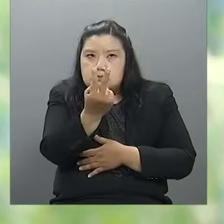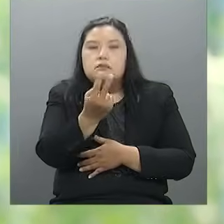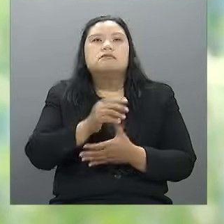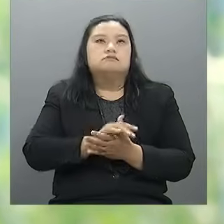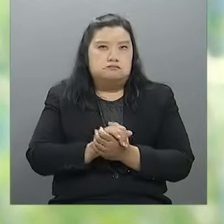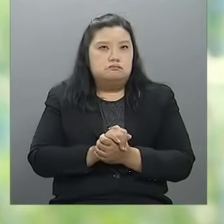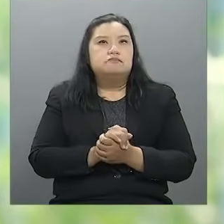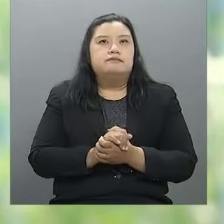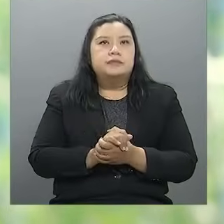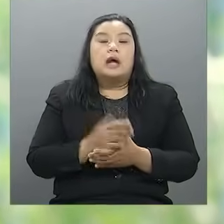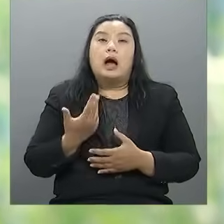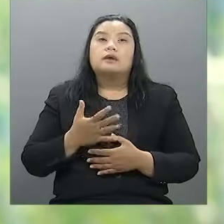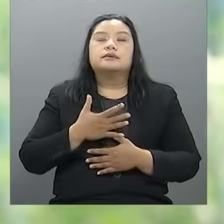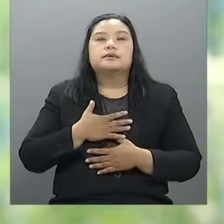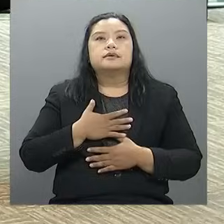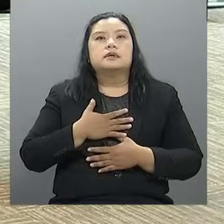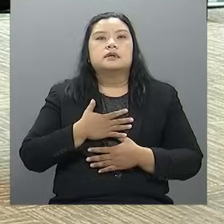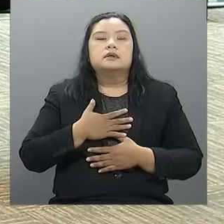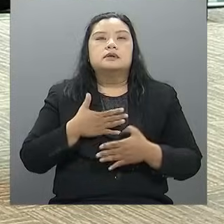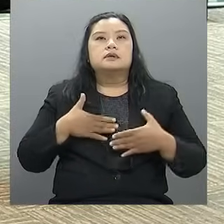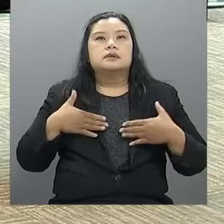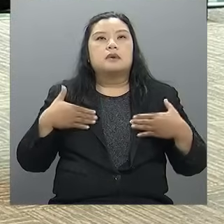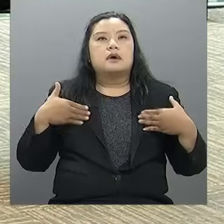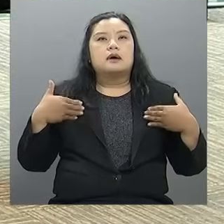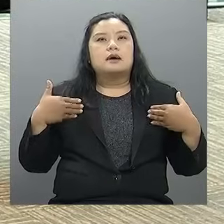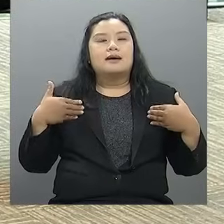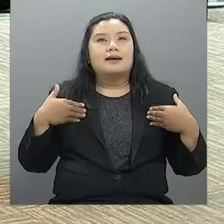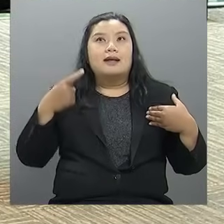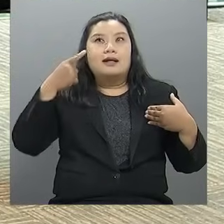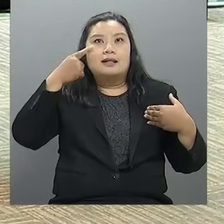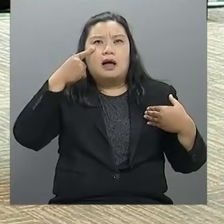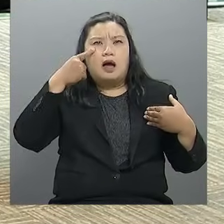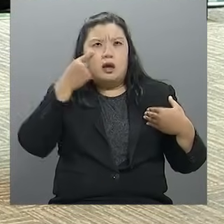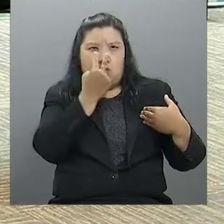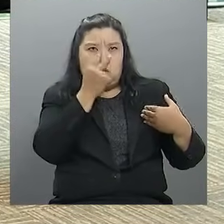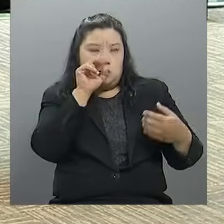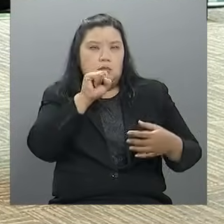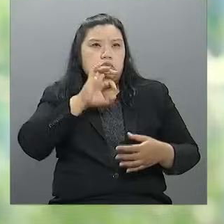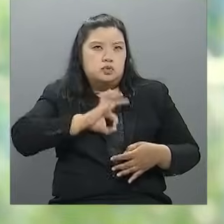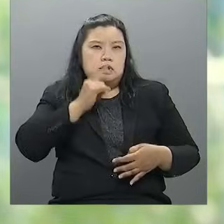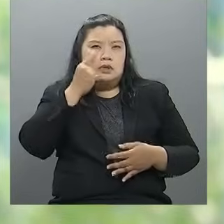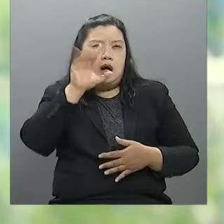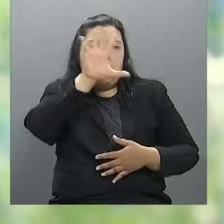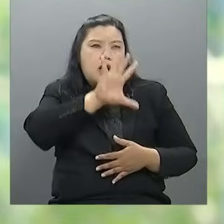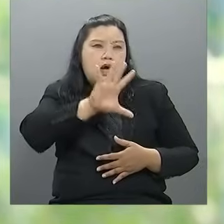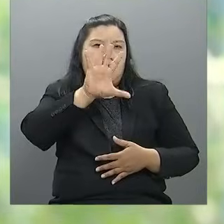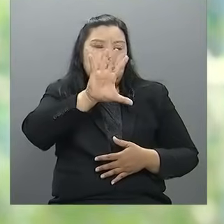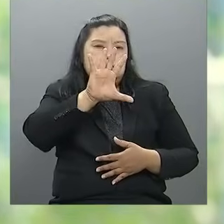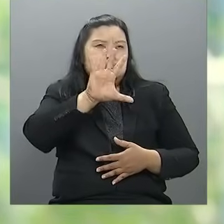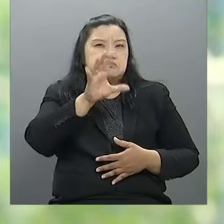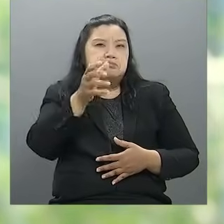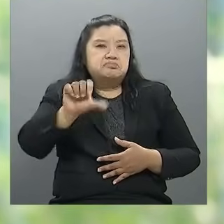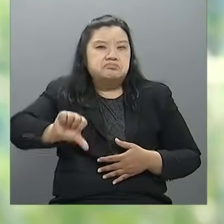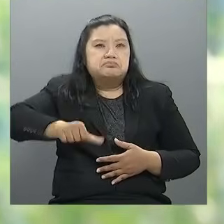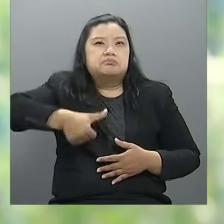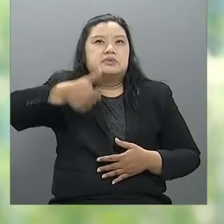สบายเรากรสึเรวตาเราพลามวน้อยลง containing cross apersเป็เลของกพกผลตแล้วเลของการที่จะดูแล ไมให้